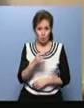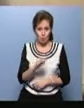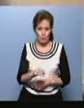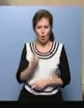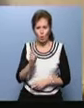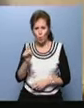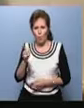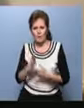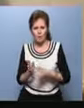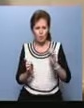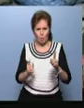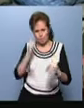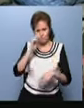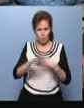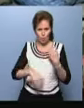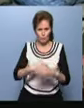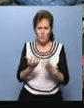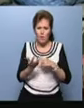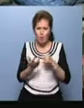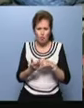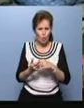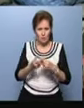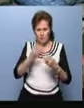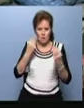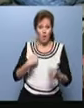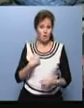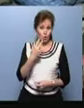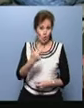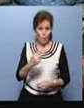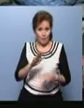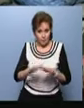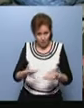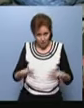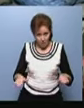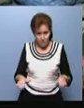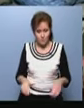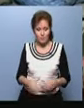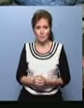путается, со счету сбилась. 3 детей. Угу. Вон.